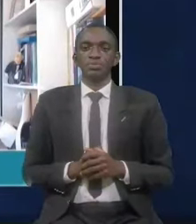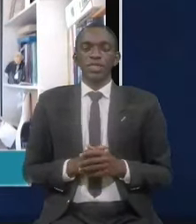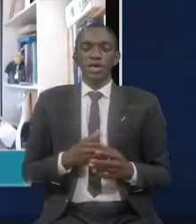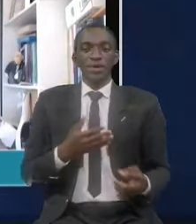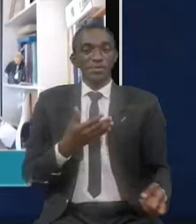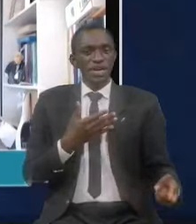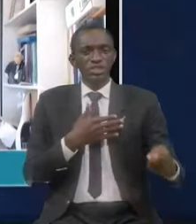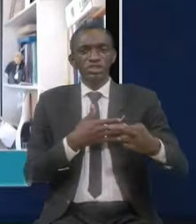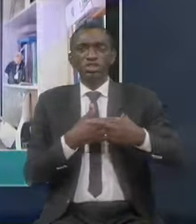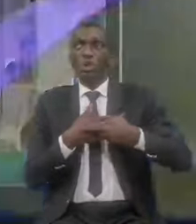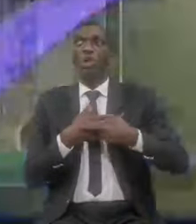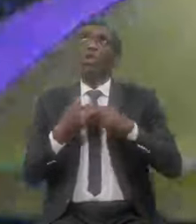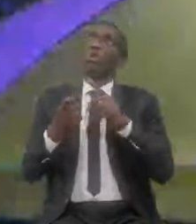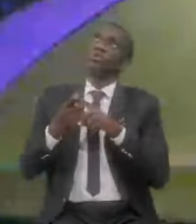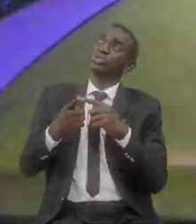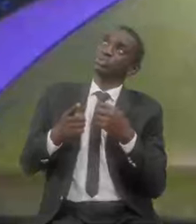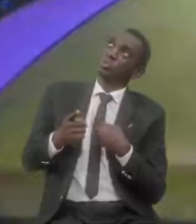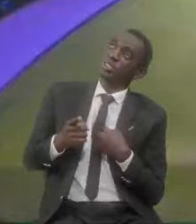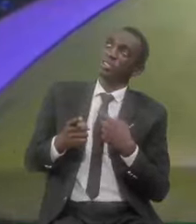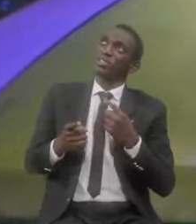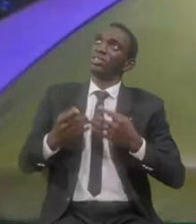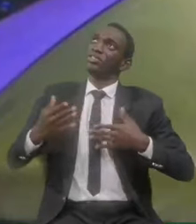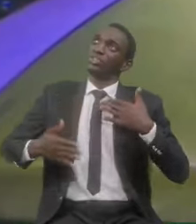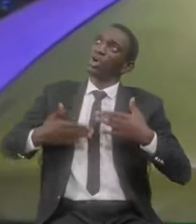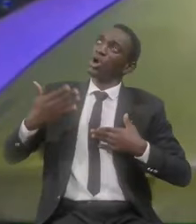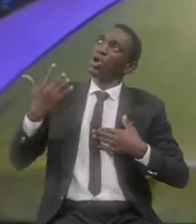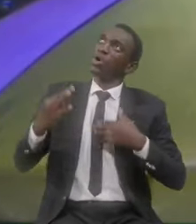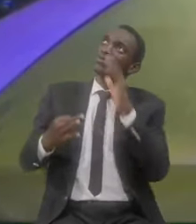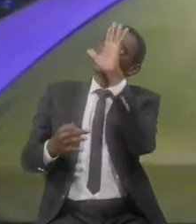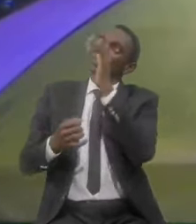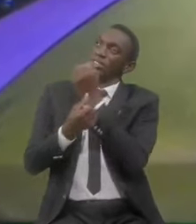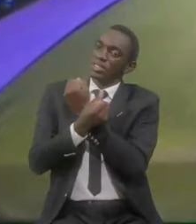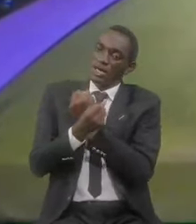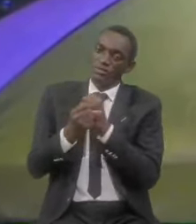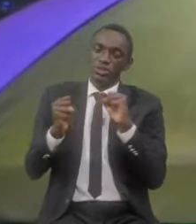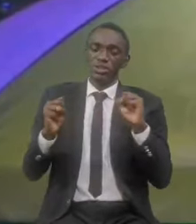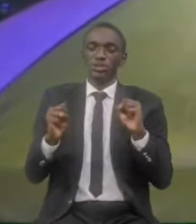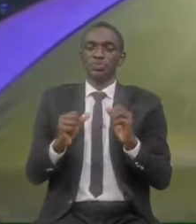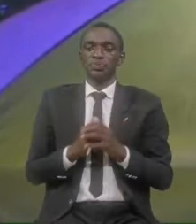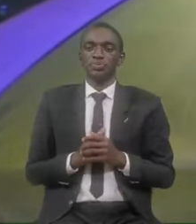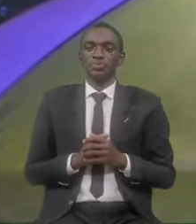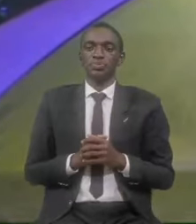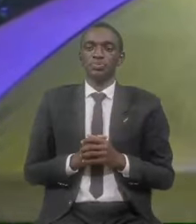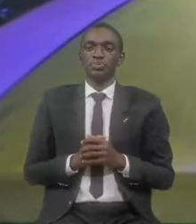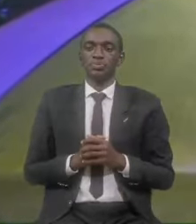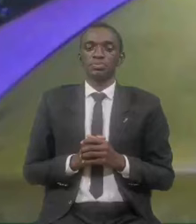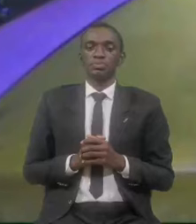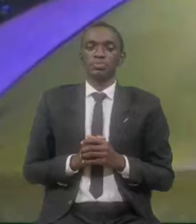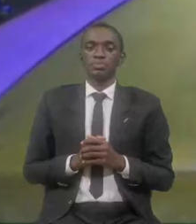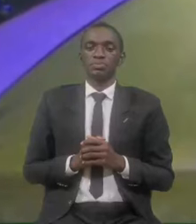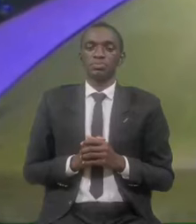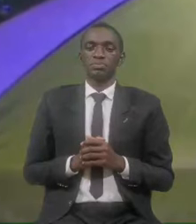14. Rends-moi la joie de ton salut.